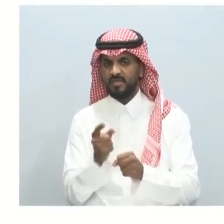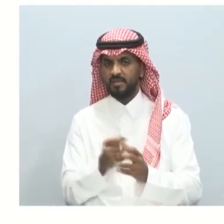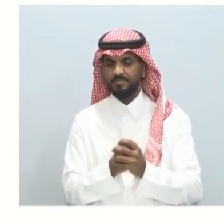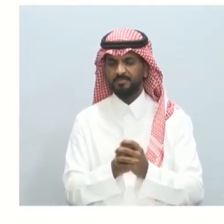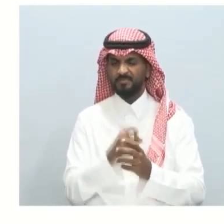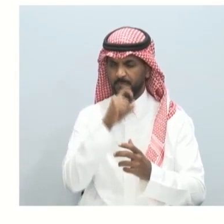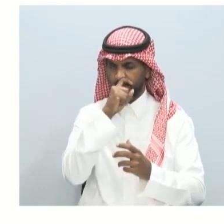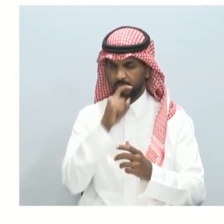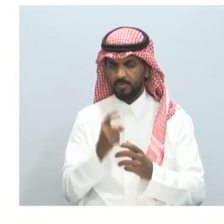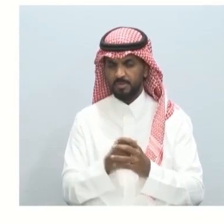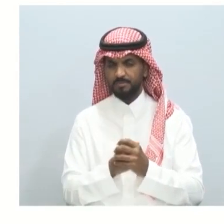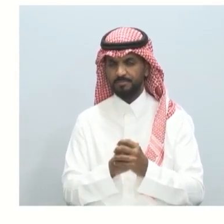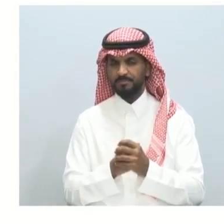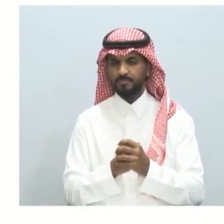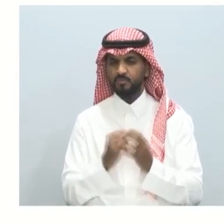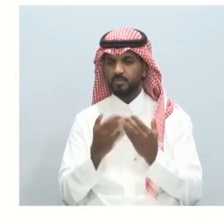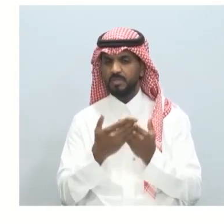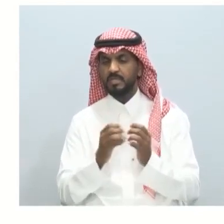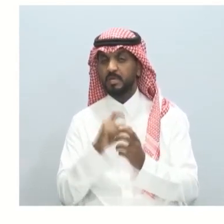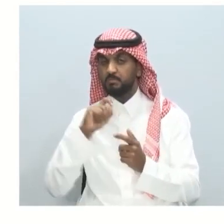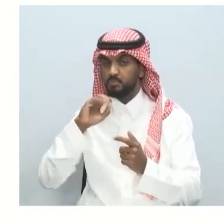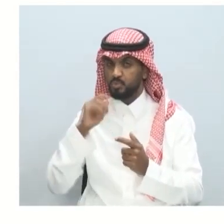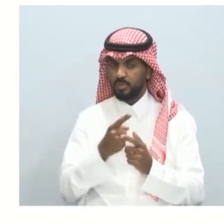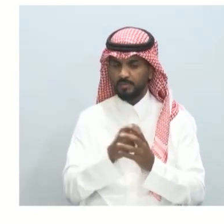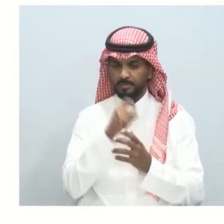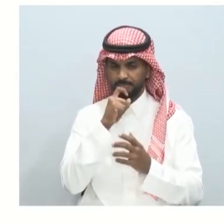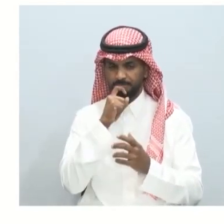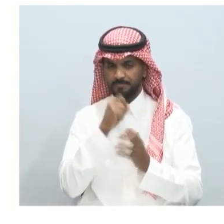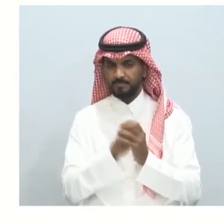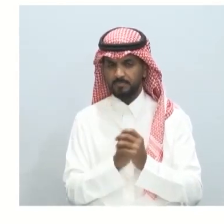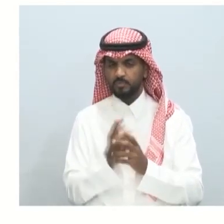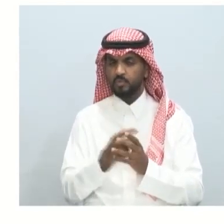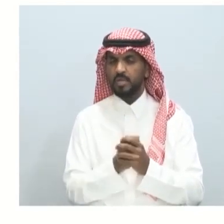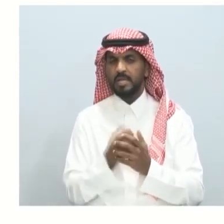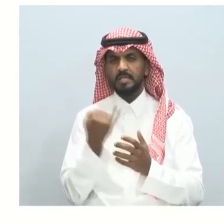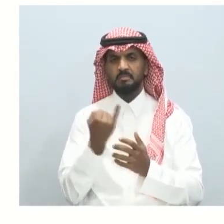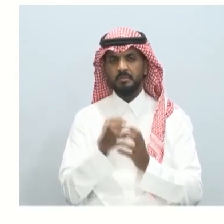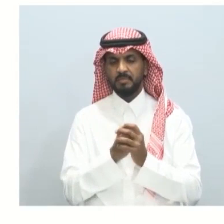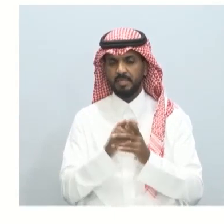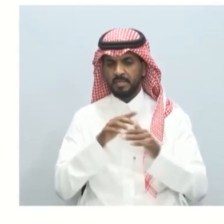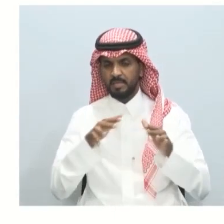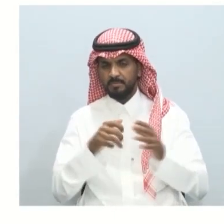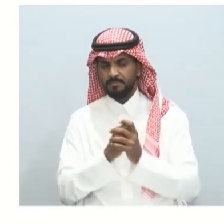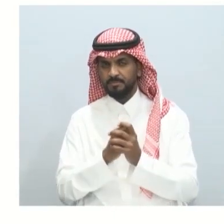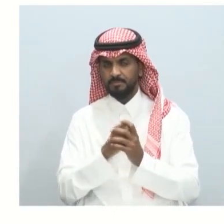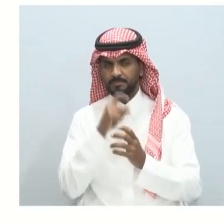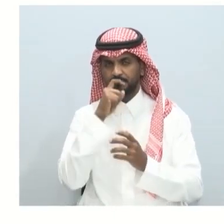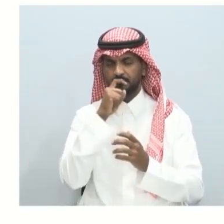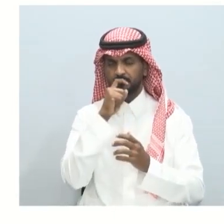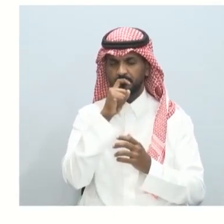ذلك كما انه اذا طلب منك ان تقرا بسرعه فائقه فانك تفعل ذلك دون الاهتمام كثيرا بالمحتوى